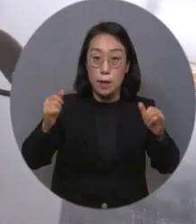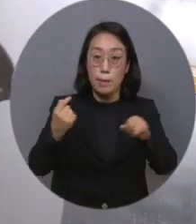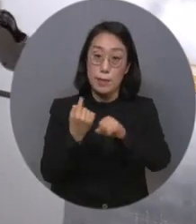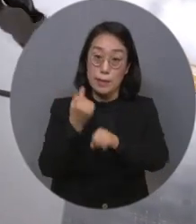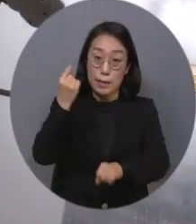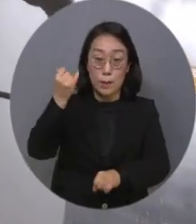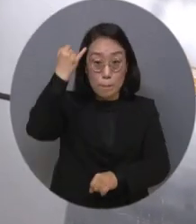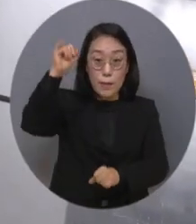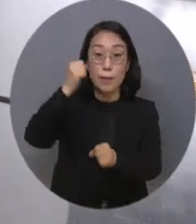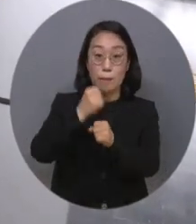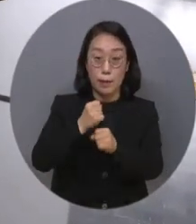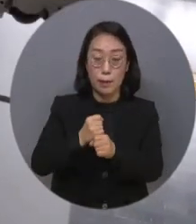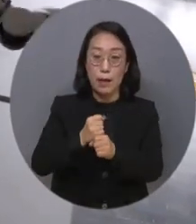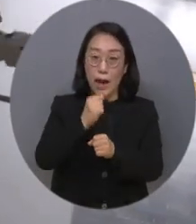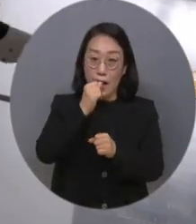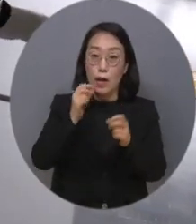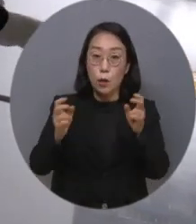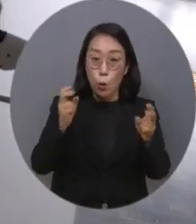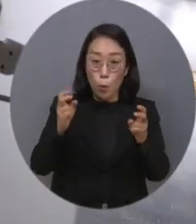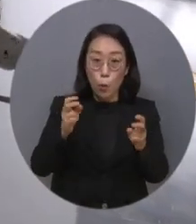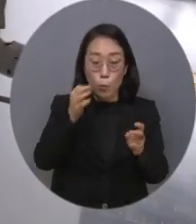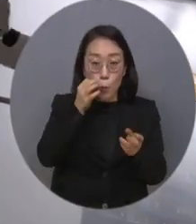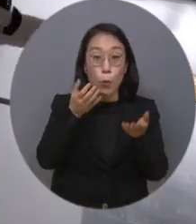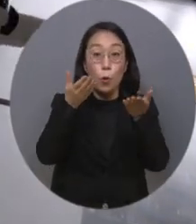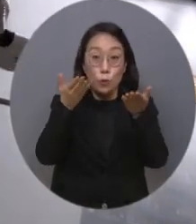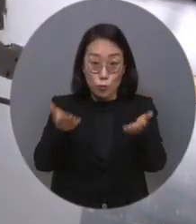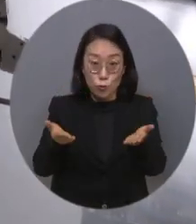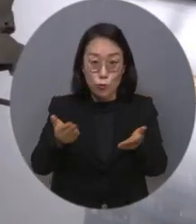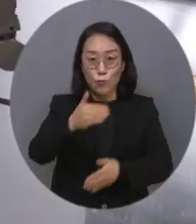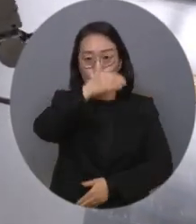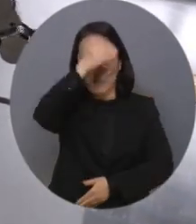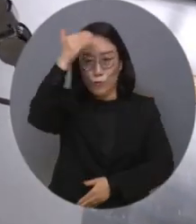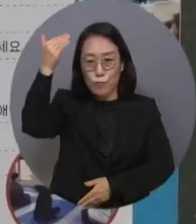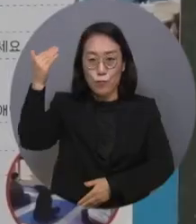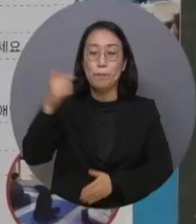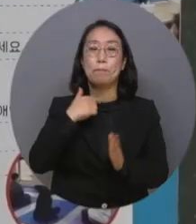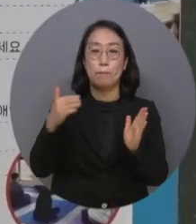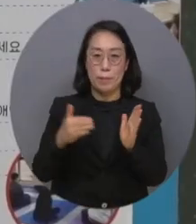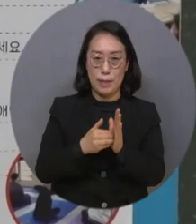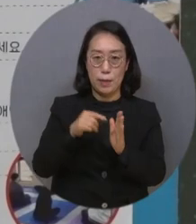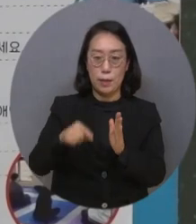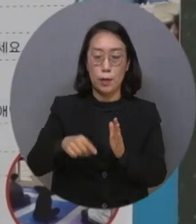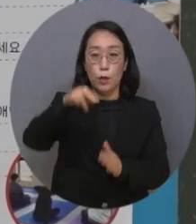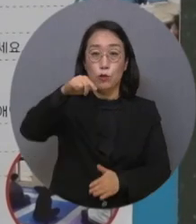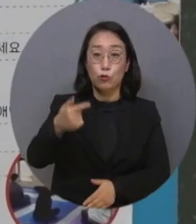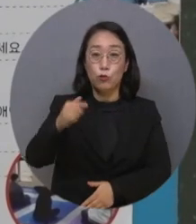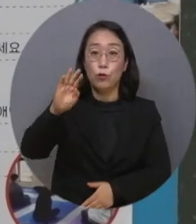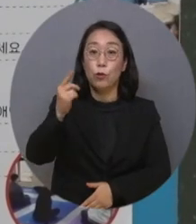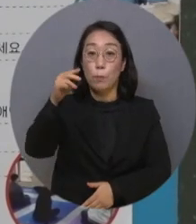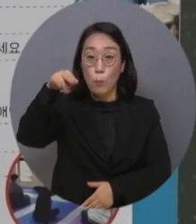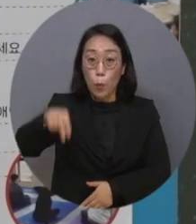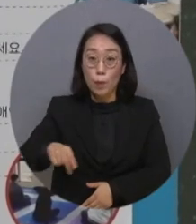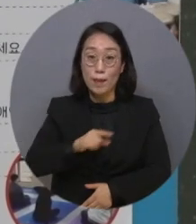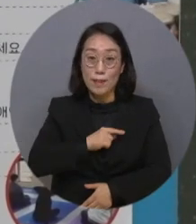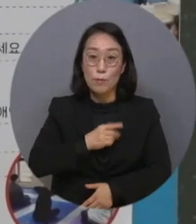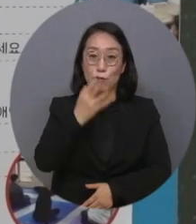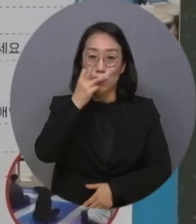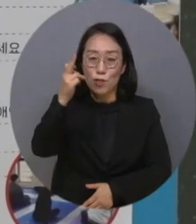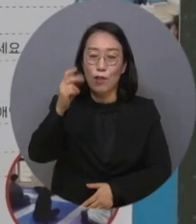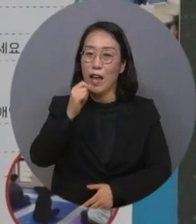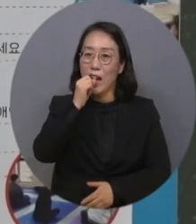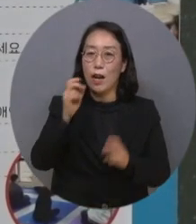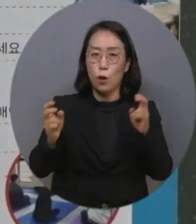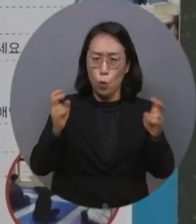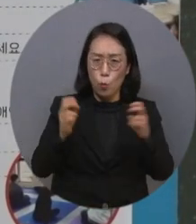휴머노이드 정서 로봇을 선보이는 순봇 체험회를 열었습니다. 순봇은 순천의 로봇의 줄임말로 사회적